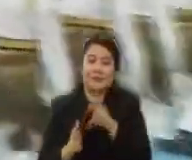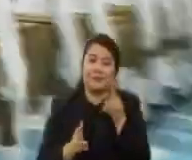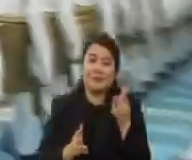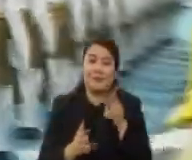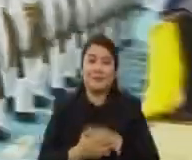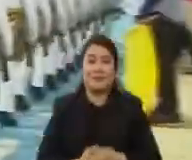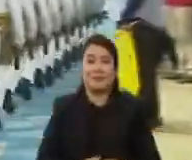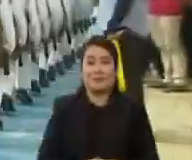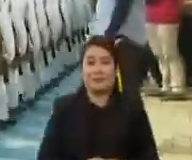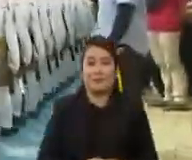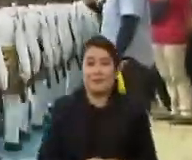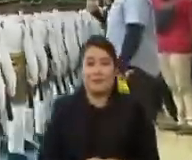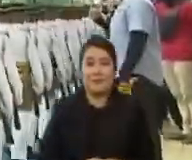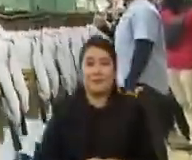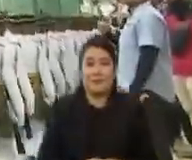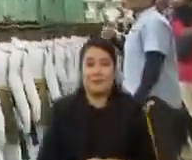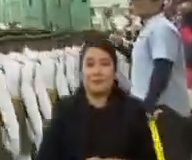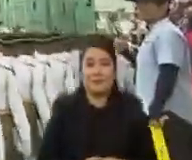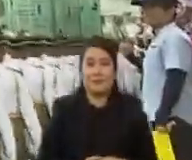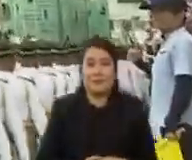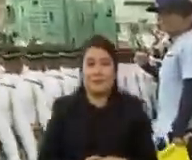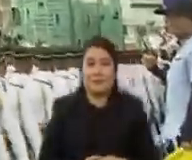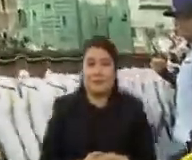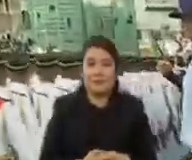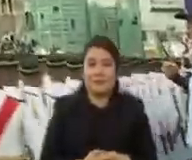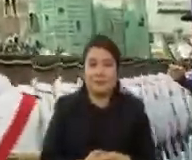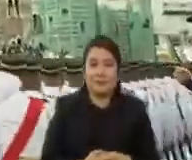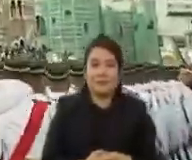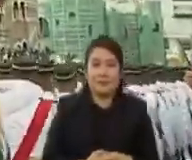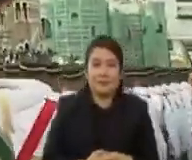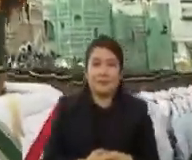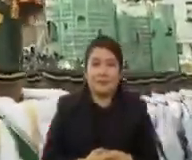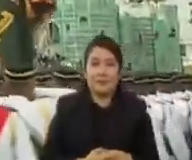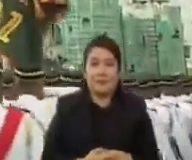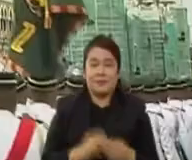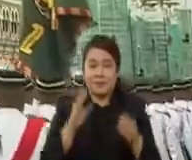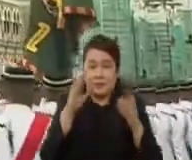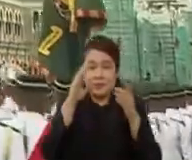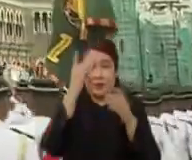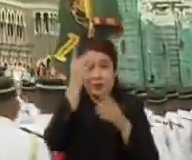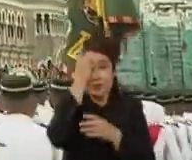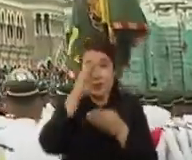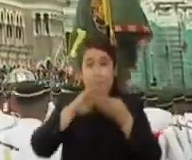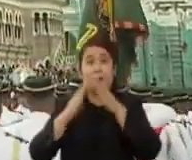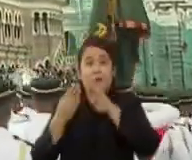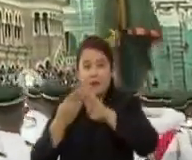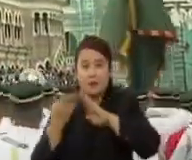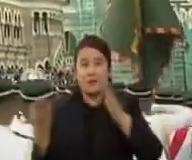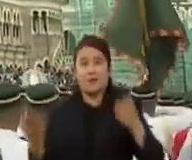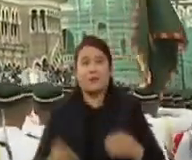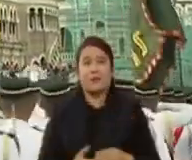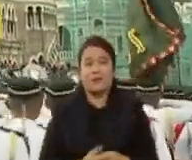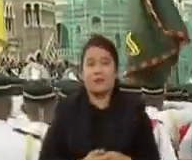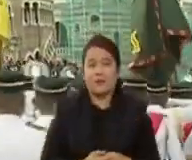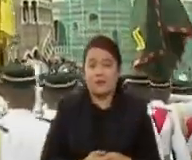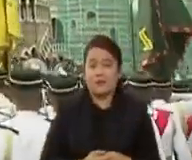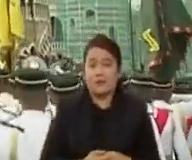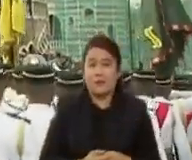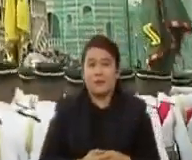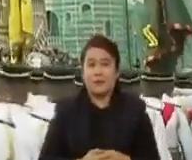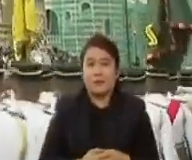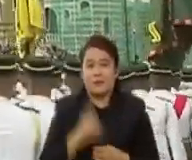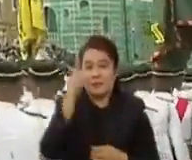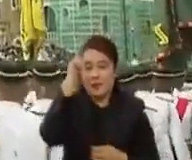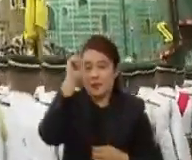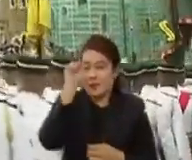adalah Tan Sri Datuk Seri Panglima Town Planner Anwar Haji Musa yang merupakan pengerusi bagi